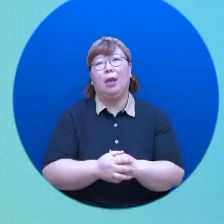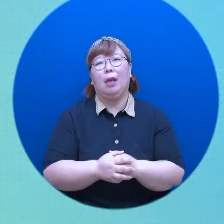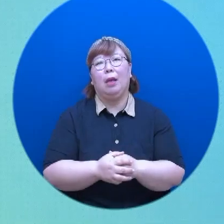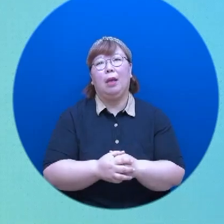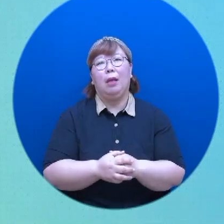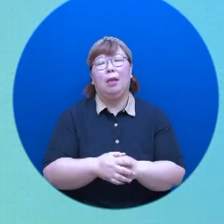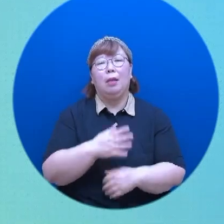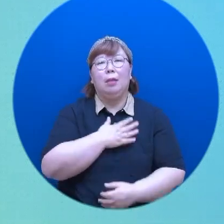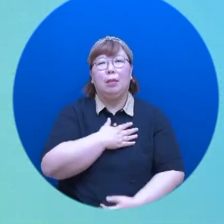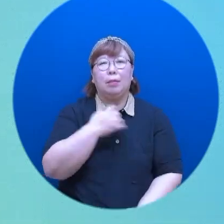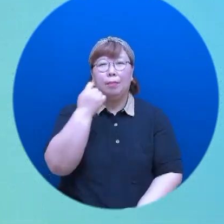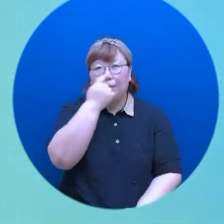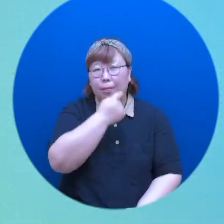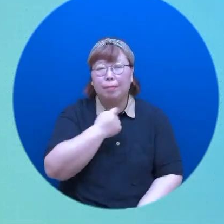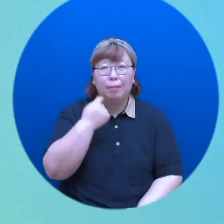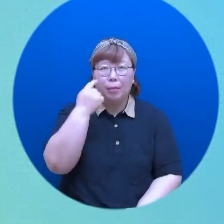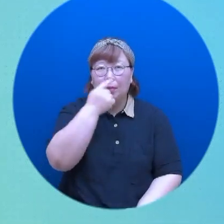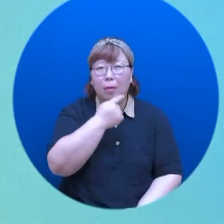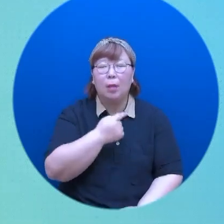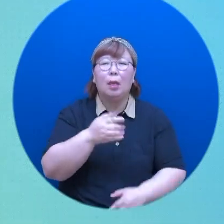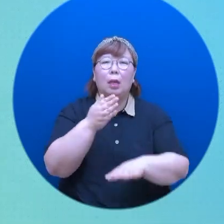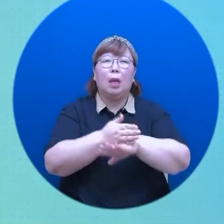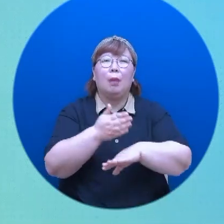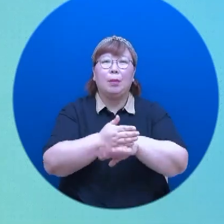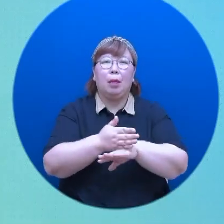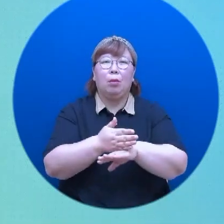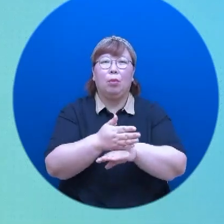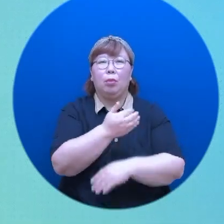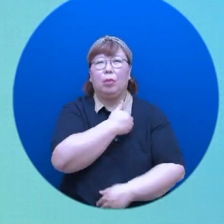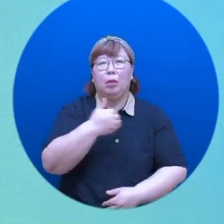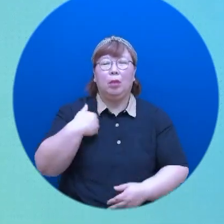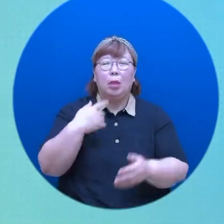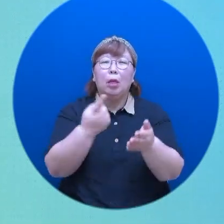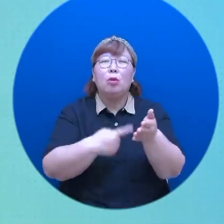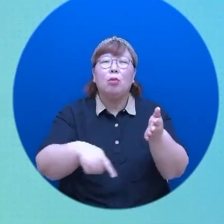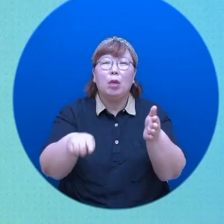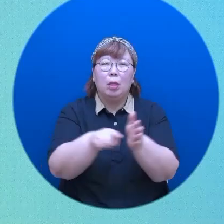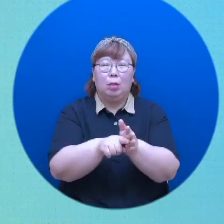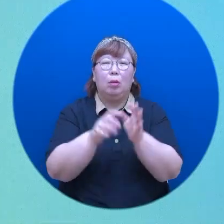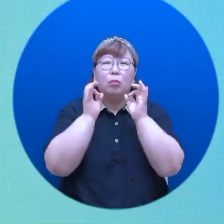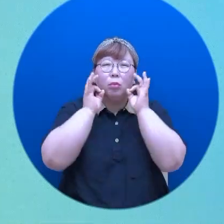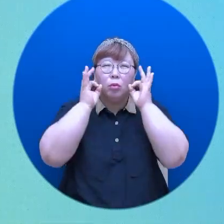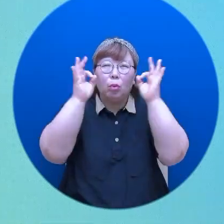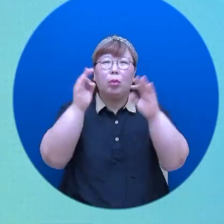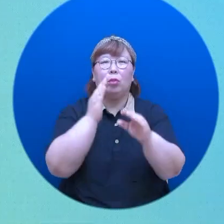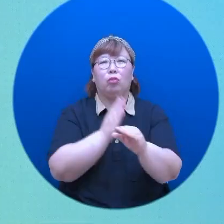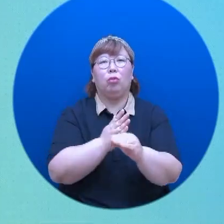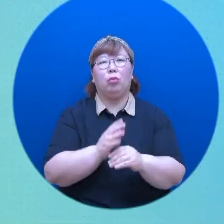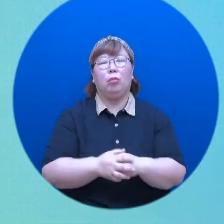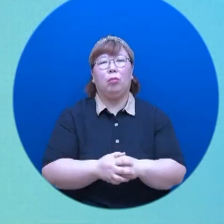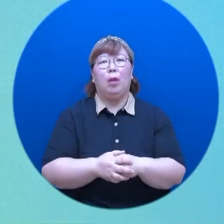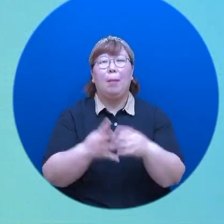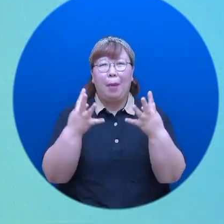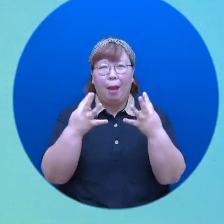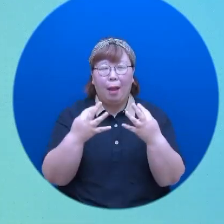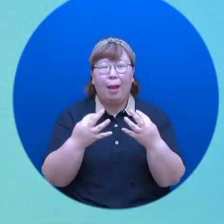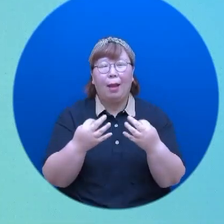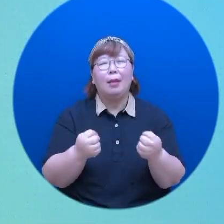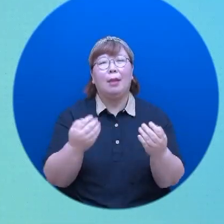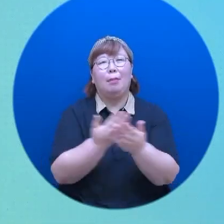저희 입술을 감사로 채우기 위해서 부단히 노력하고 있어요. 많이